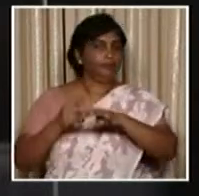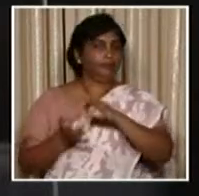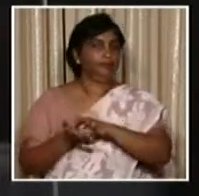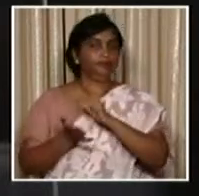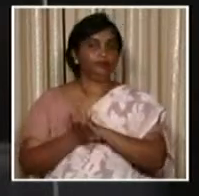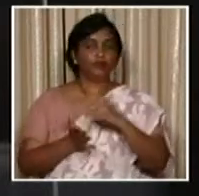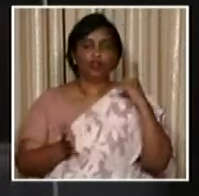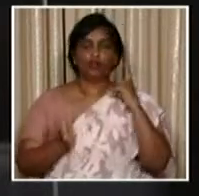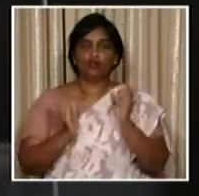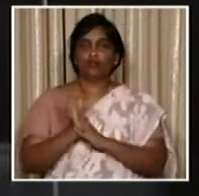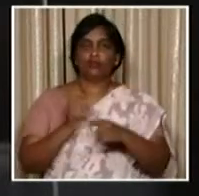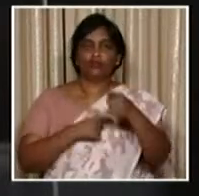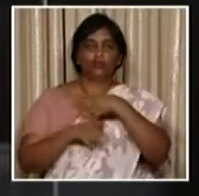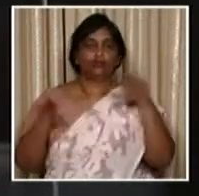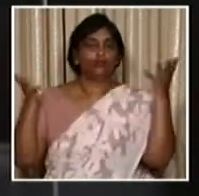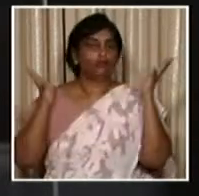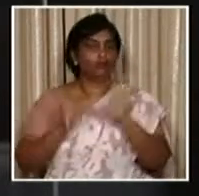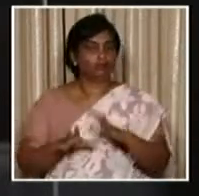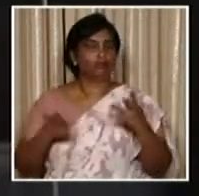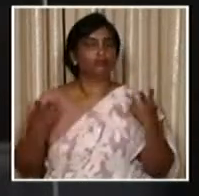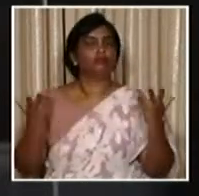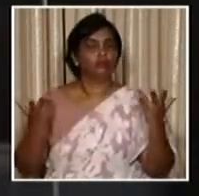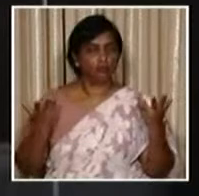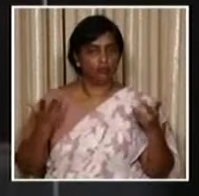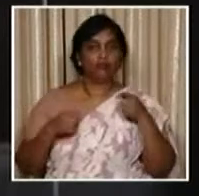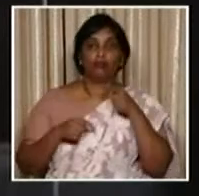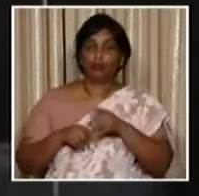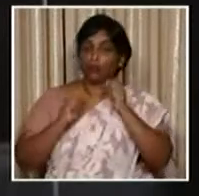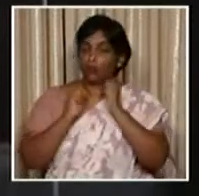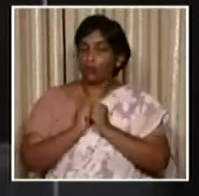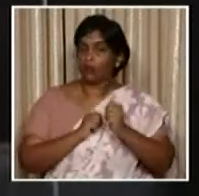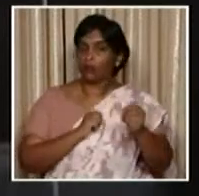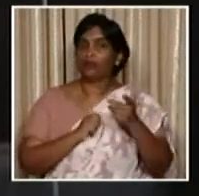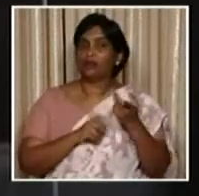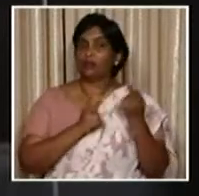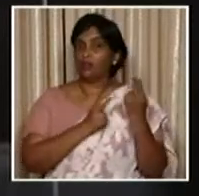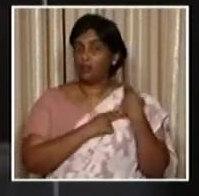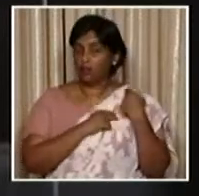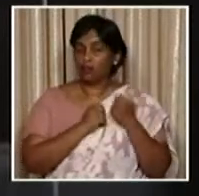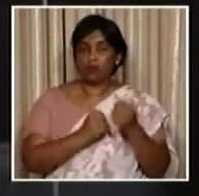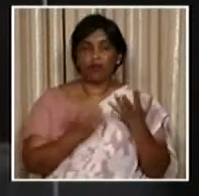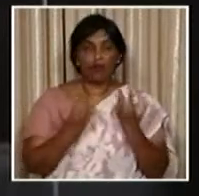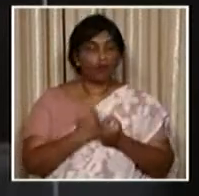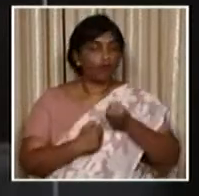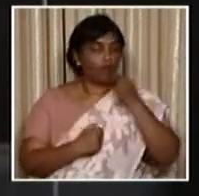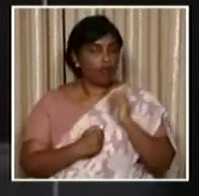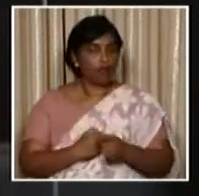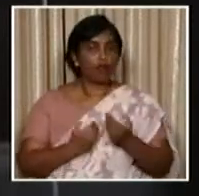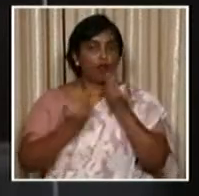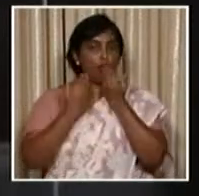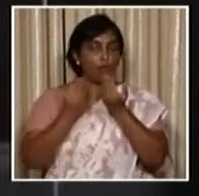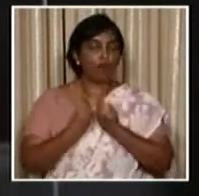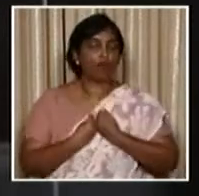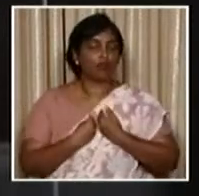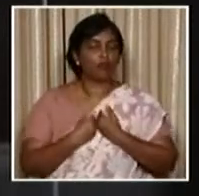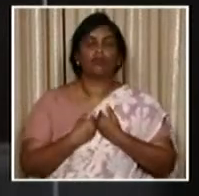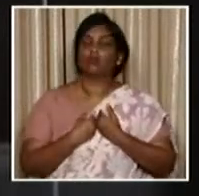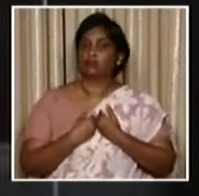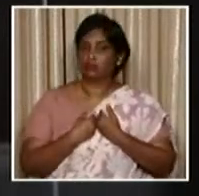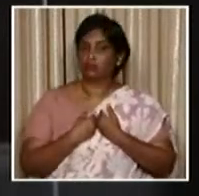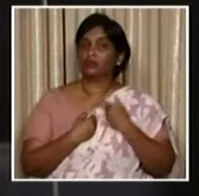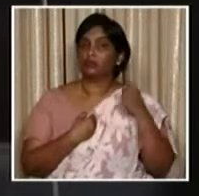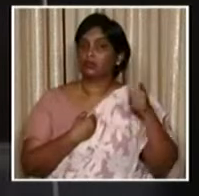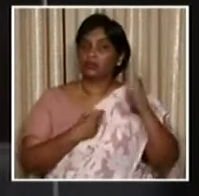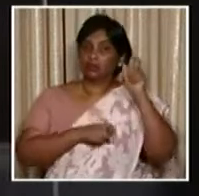Namun arahsaka kaunsele patah pun nanti inda, meni piwaragan mehiu makkaran awasya awasar upades labaga ni mehakia awa,